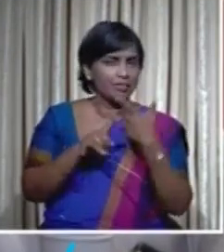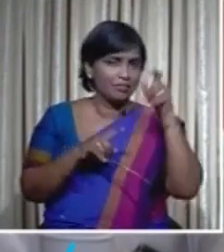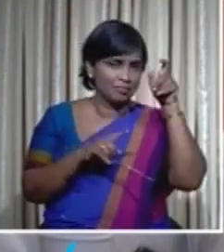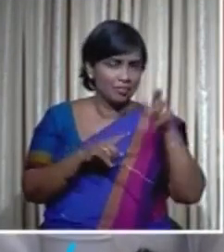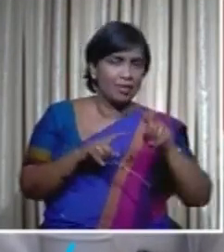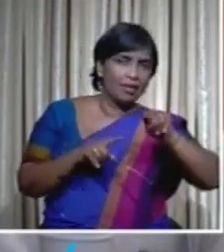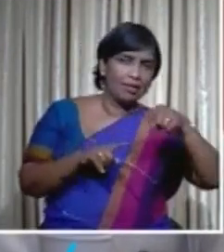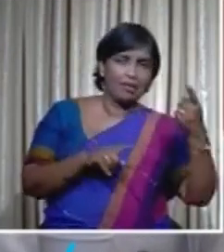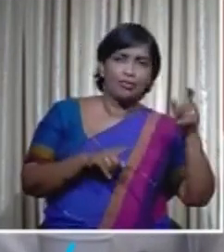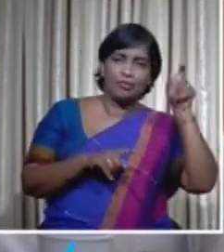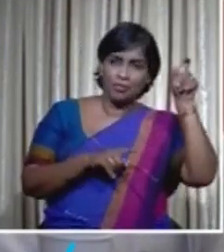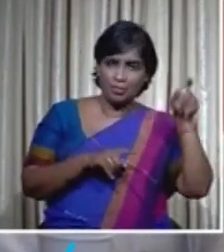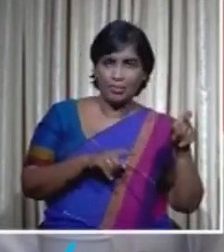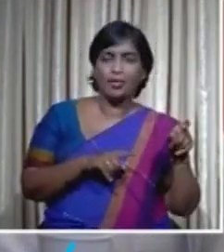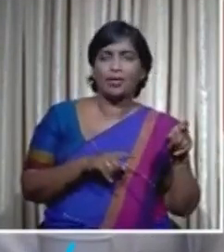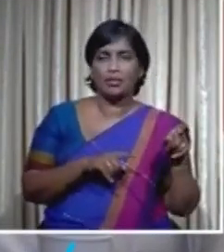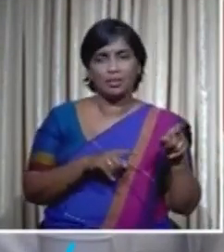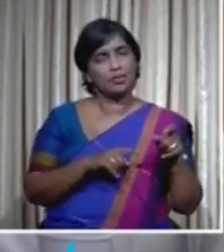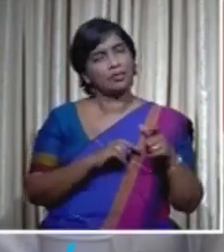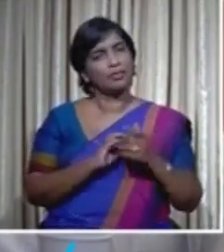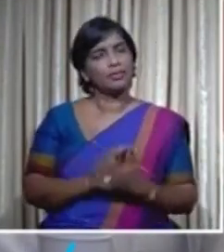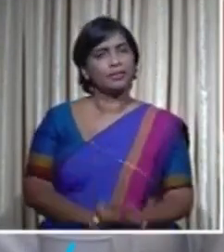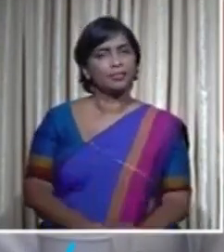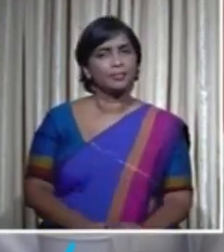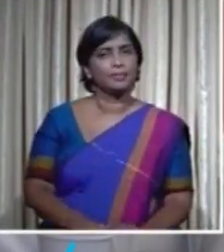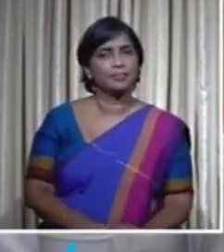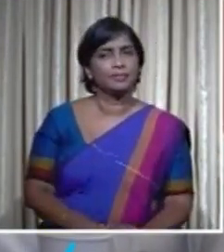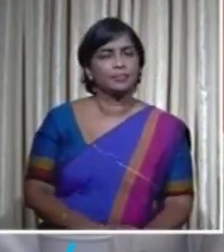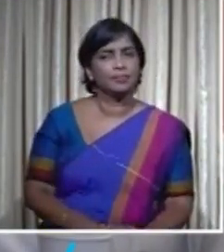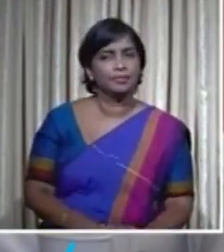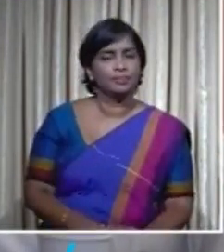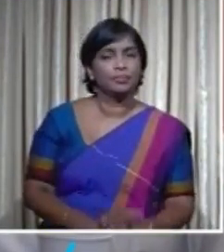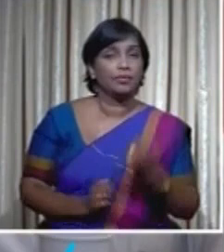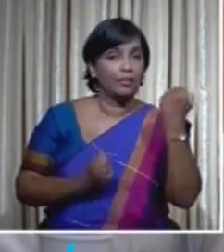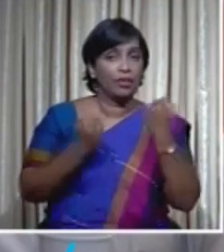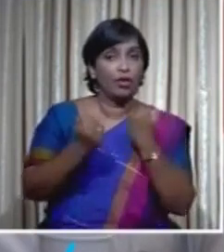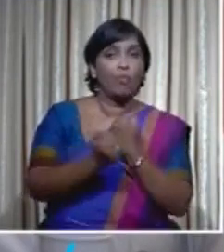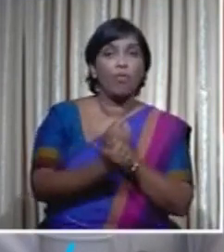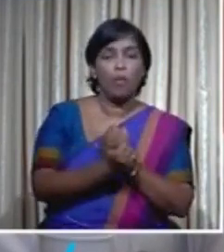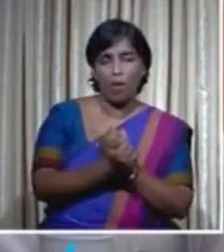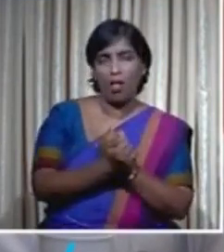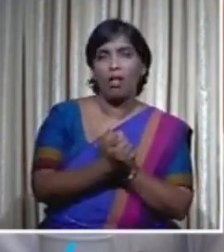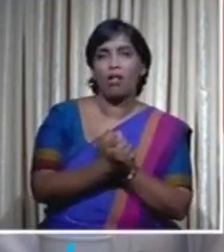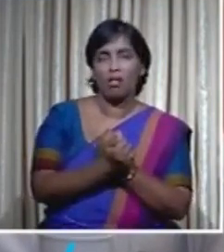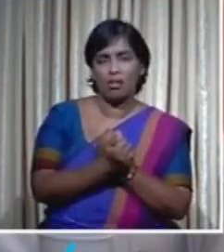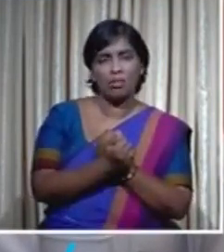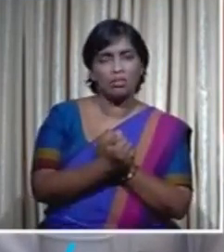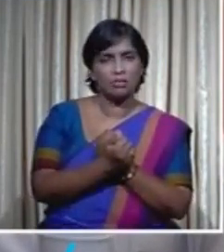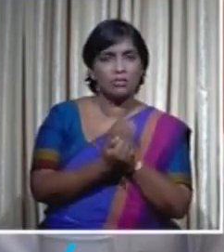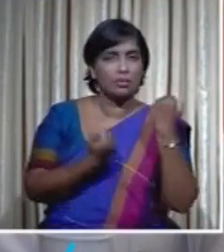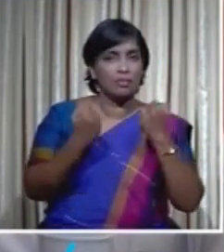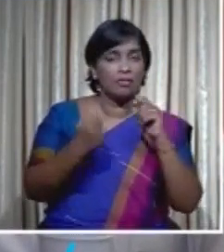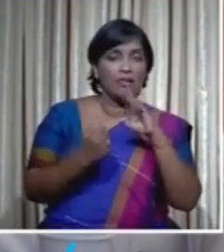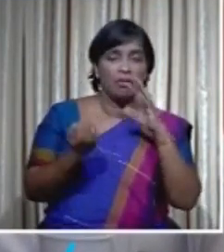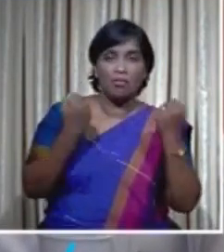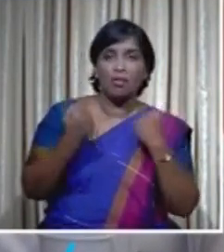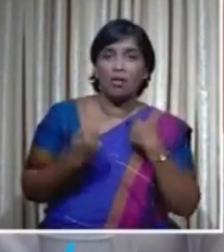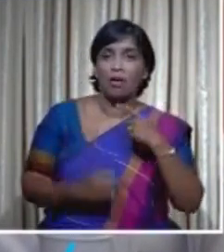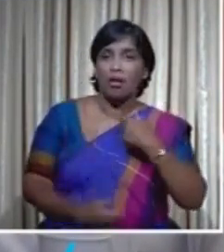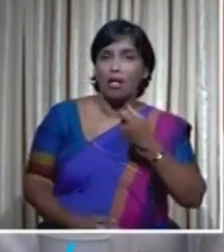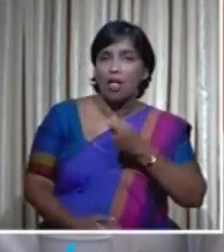தங்களை போக்குவரத்து போலீசார் என அறிமுகம் செய்து என்னுடைய காரியாலயத்துக்குள் நுழைந்து என்னுடைய பெயர் என்ன என்று கேட்டிருக்கிறார்கள்,